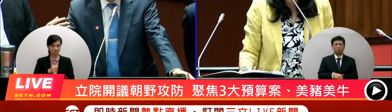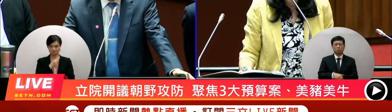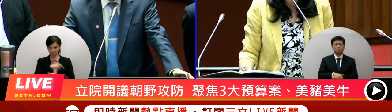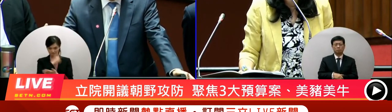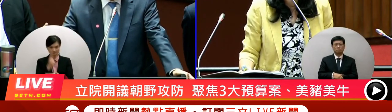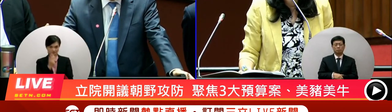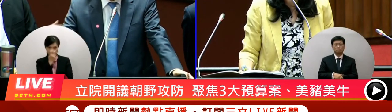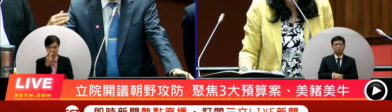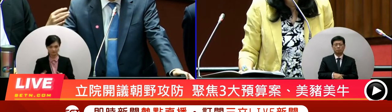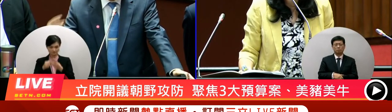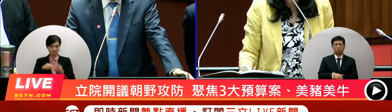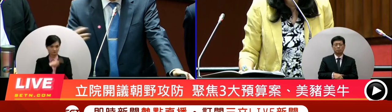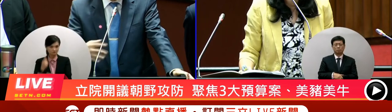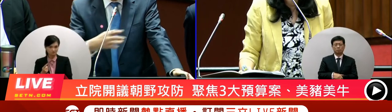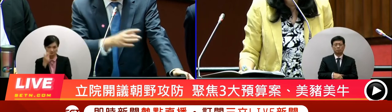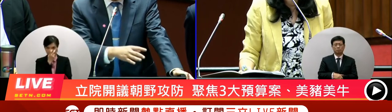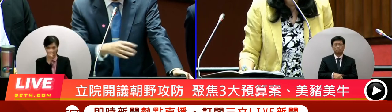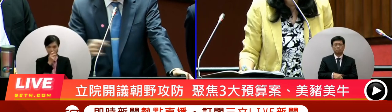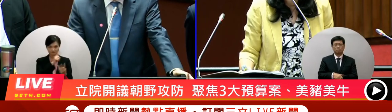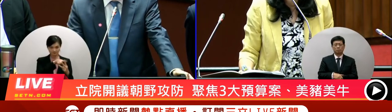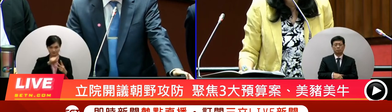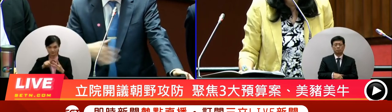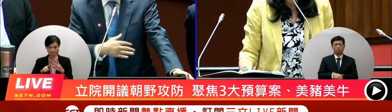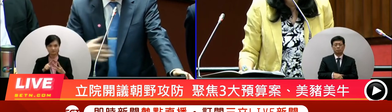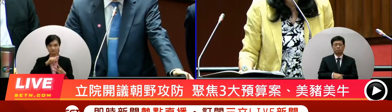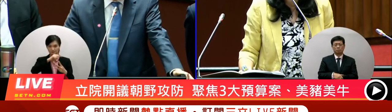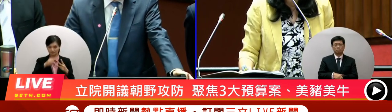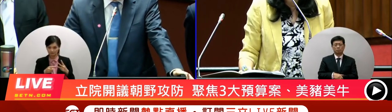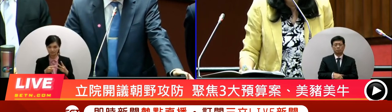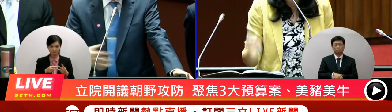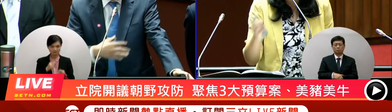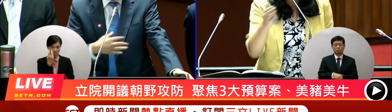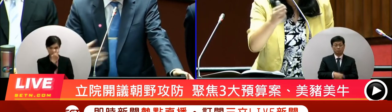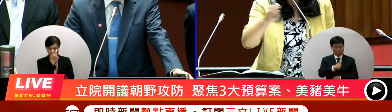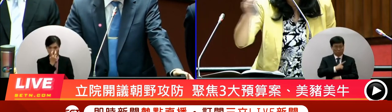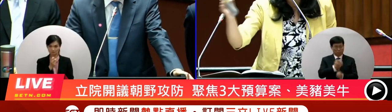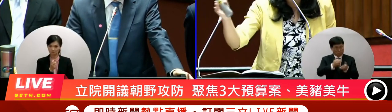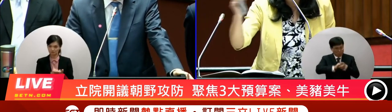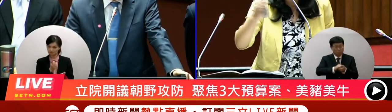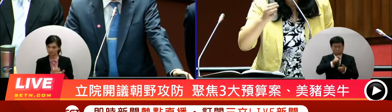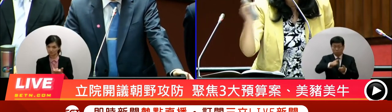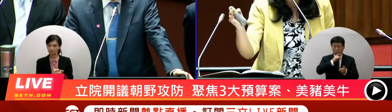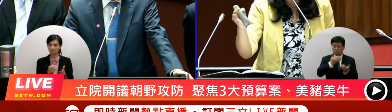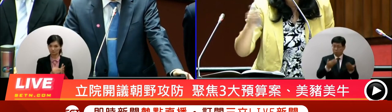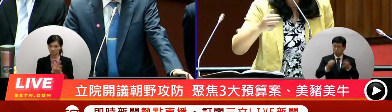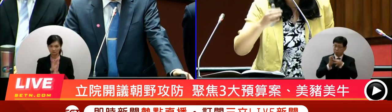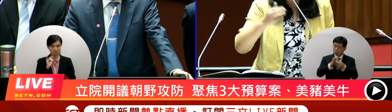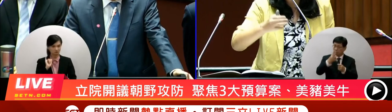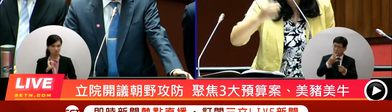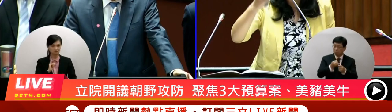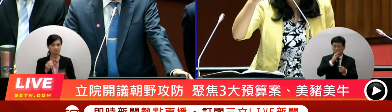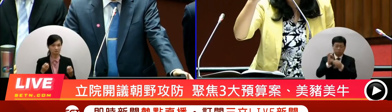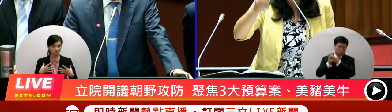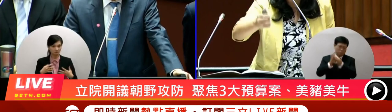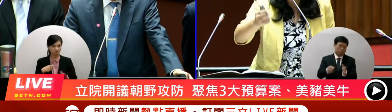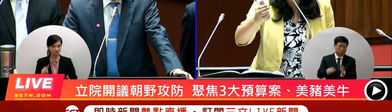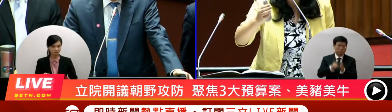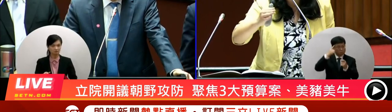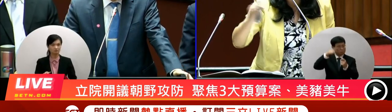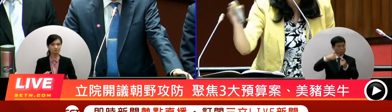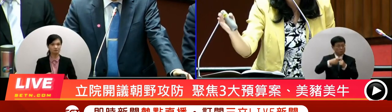我也全抽。那经过3次的考验，那我就可以把它放得比较。 所以您预计这样的时间会持续多久？还是一直从明